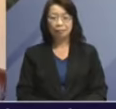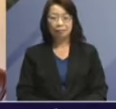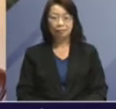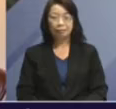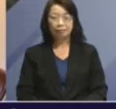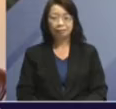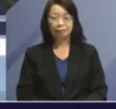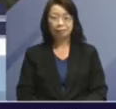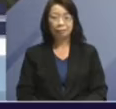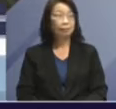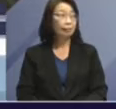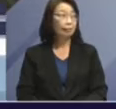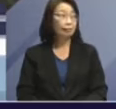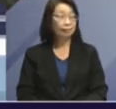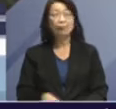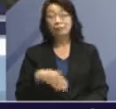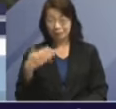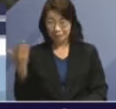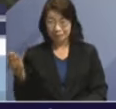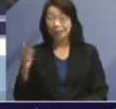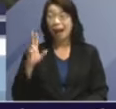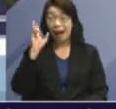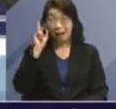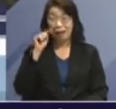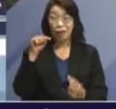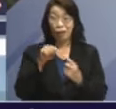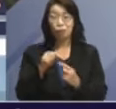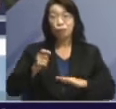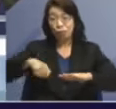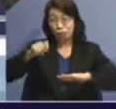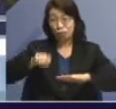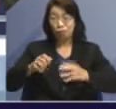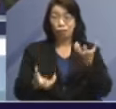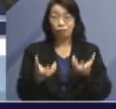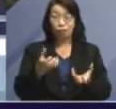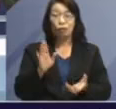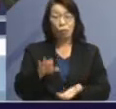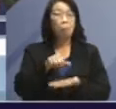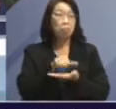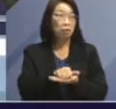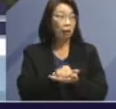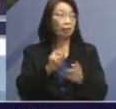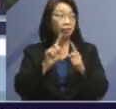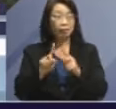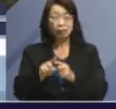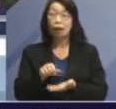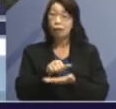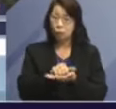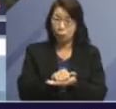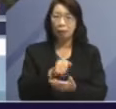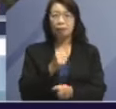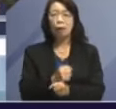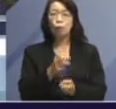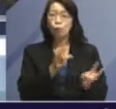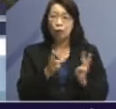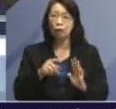ไปศาลเนี่ยไม่ได้น่ากลัวอย่างที่คิดเลยคุณและที่สำคัญตอนนี้เขามีบริการแบบว่าให้เราเนี่ยสามารถดำเนินการได้ผ่านท